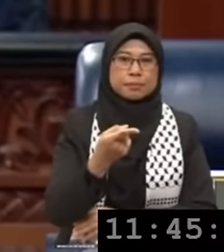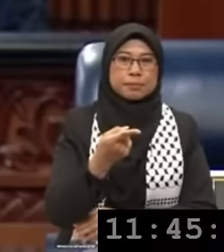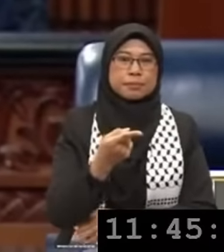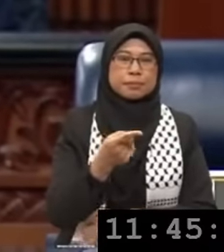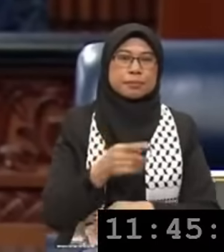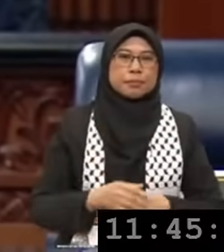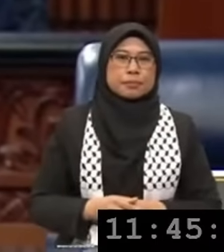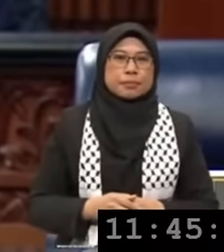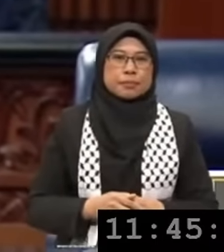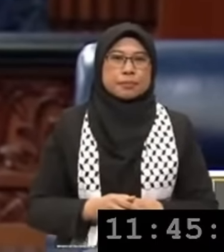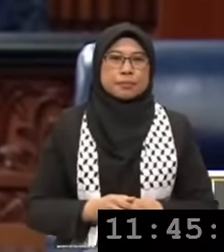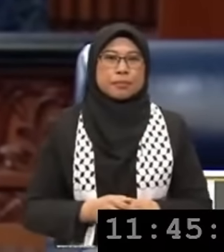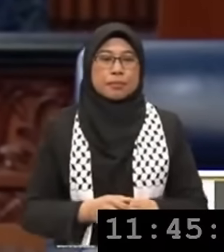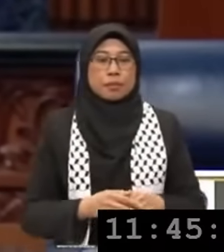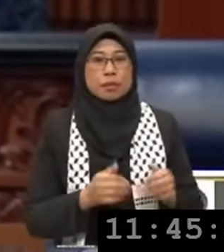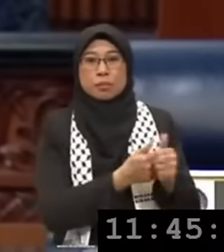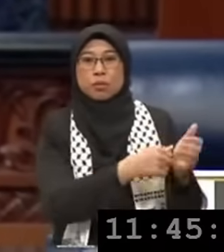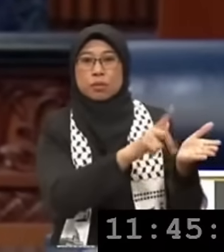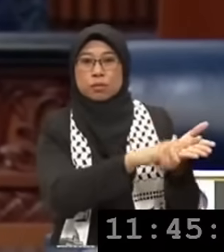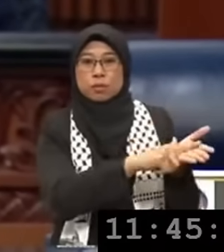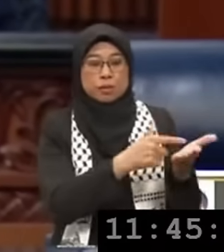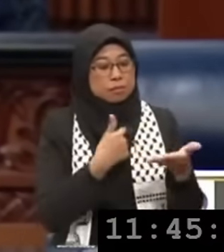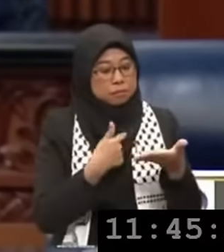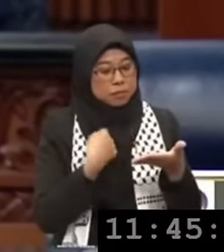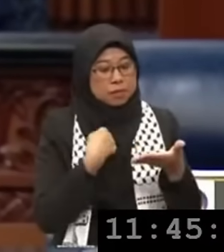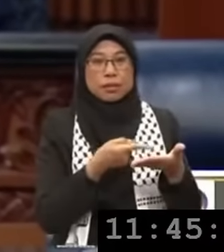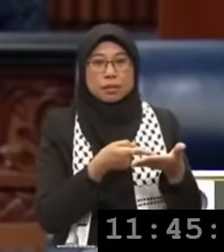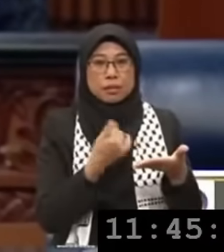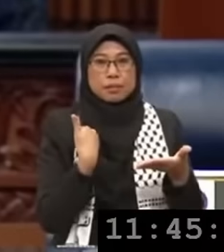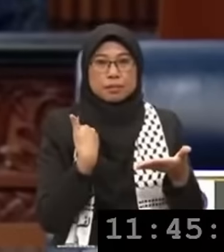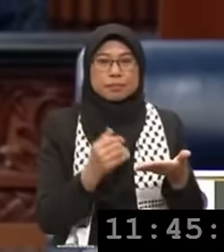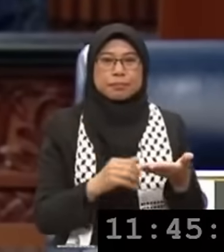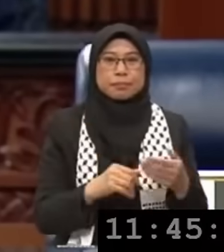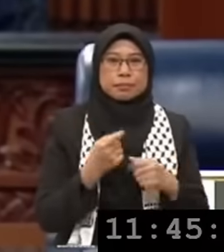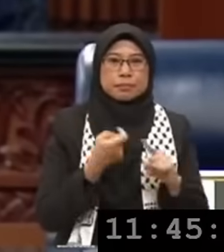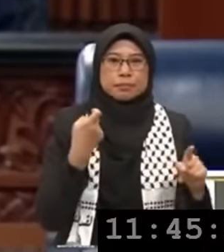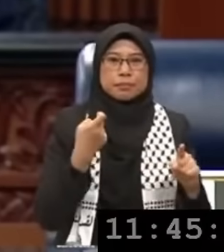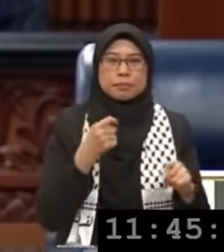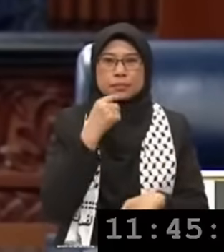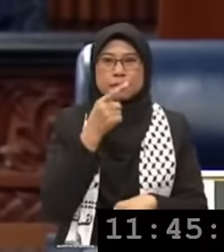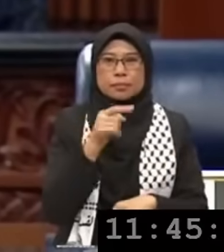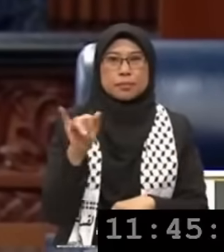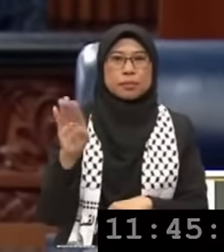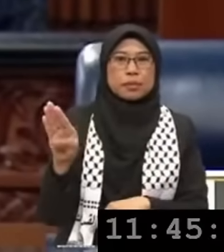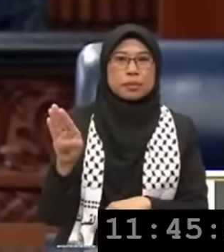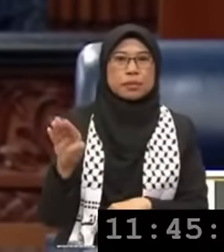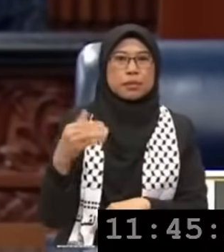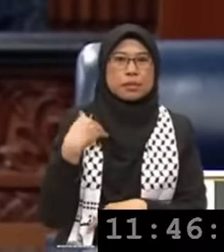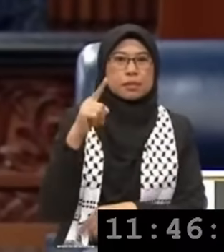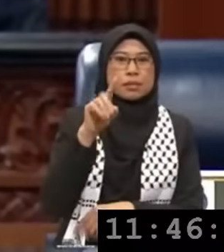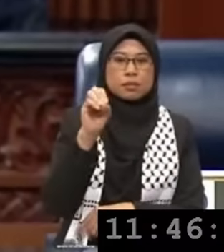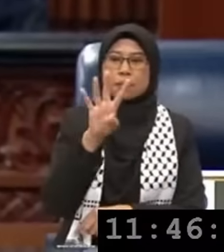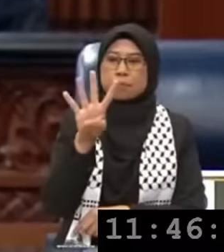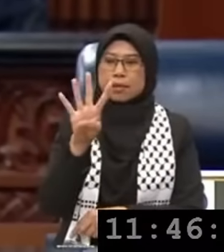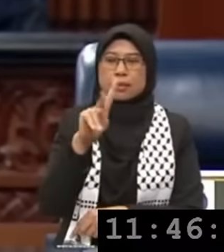bahawa beraskan kita daripada yang disebut oleh yang berhormat tadi 104